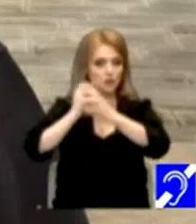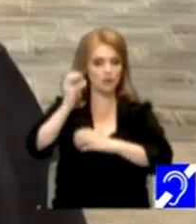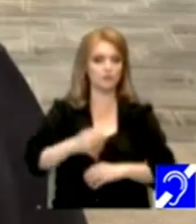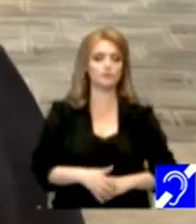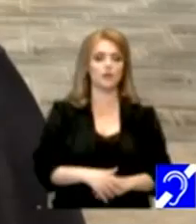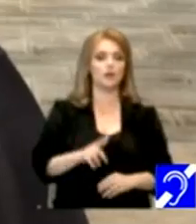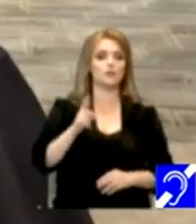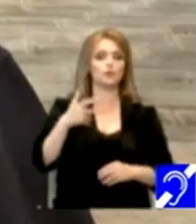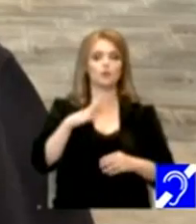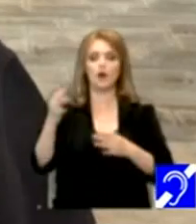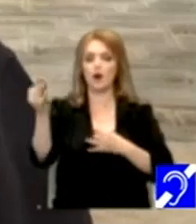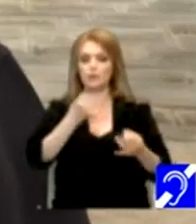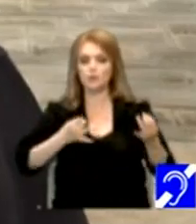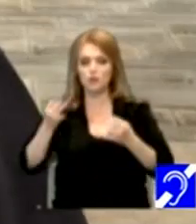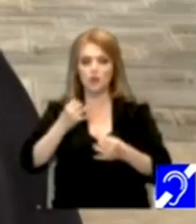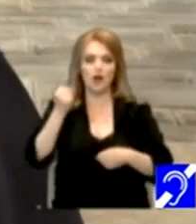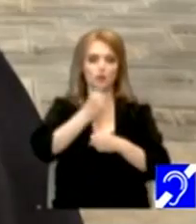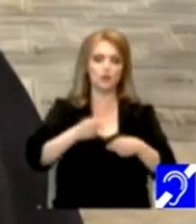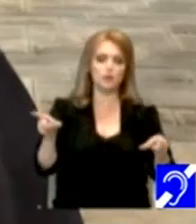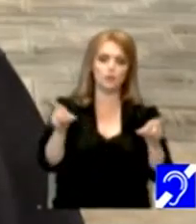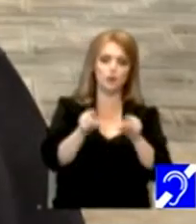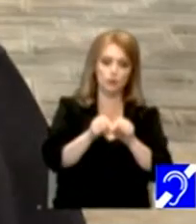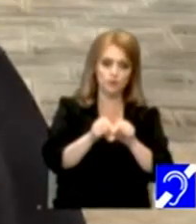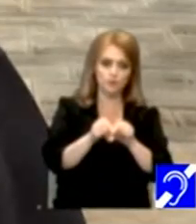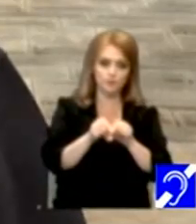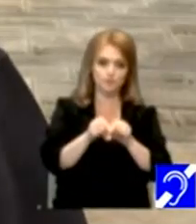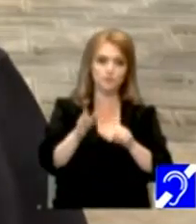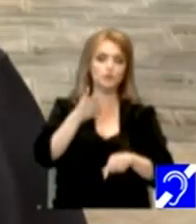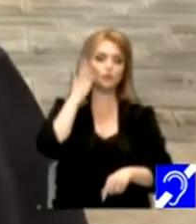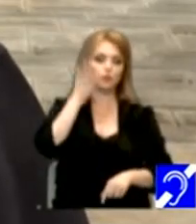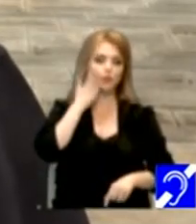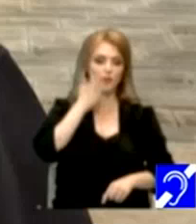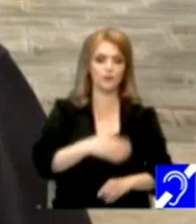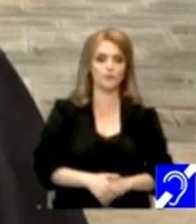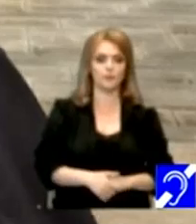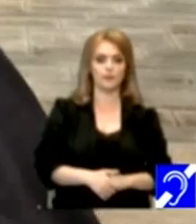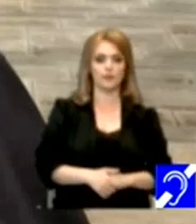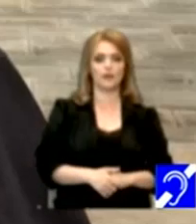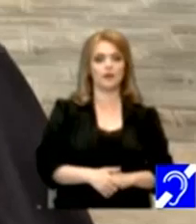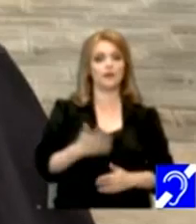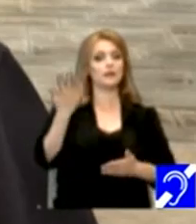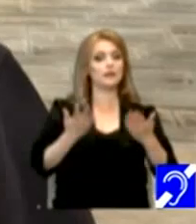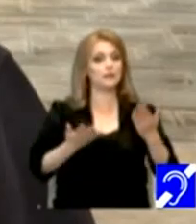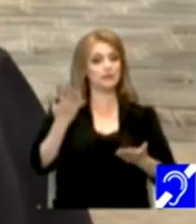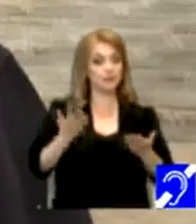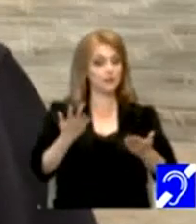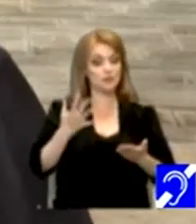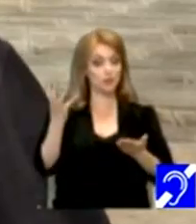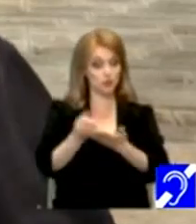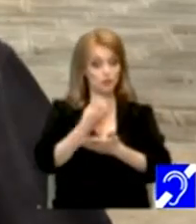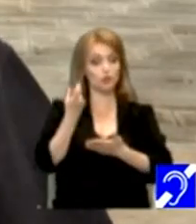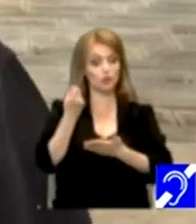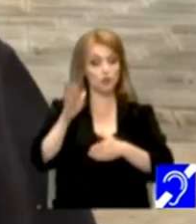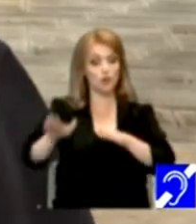l-am discutat și am lucrat împreună cu România. Și dacă mai găsim urme de al lui Ștefan Cimlaș prin